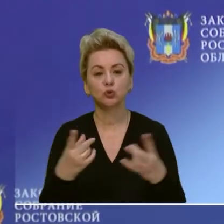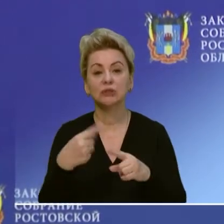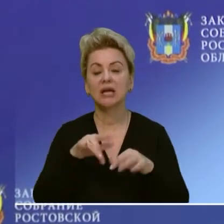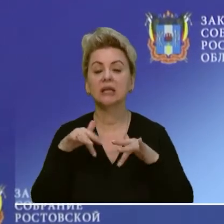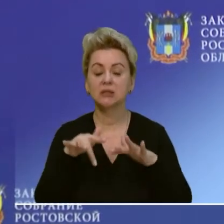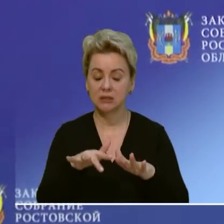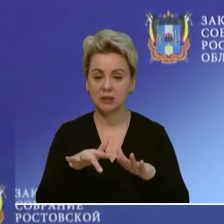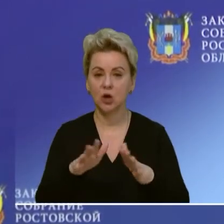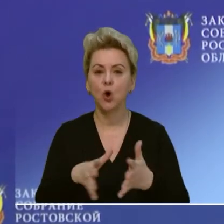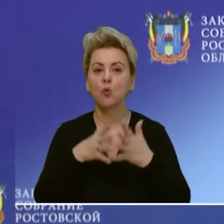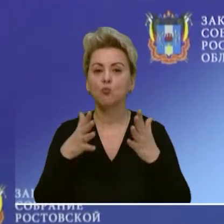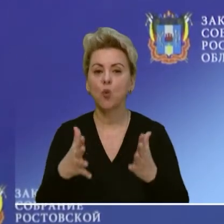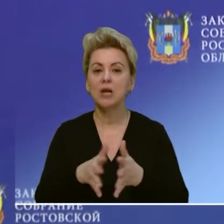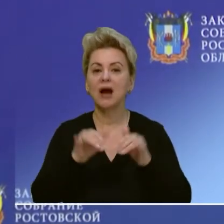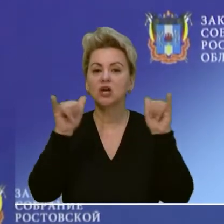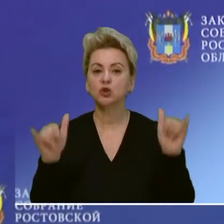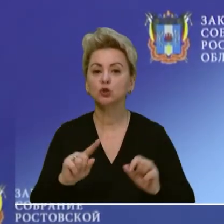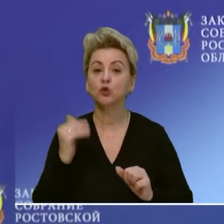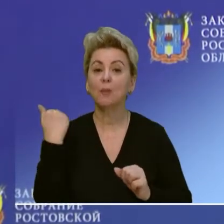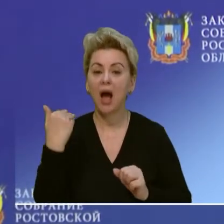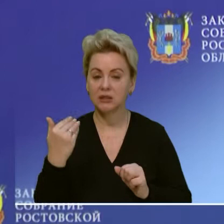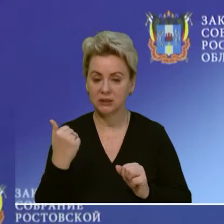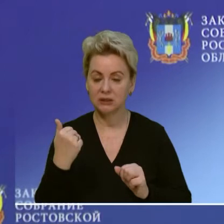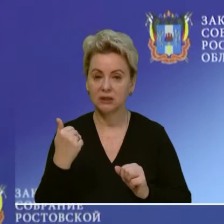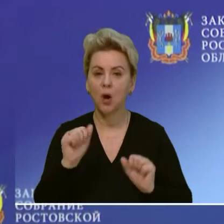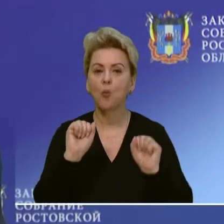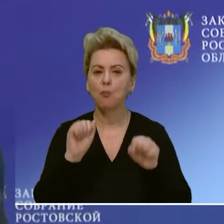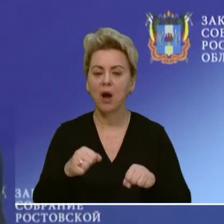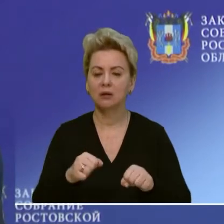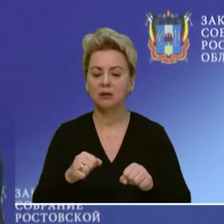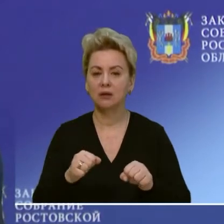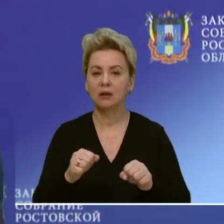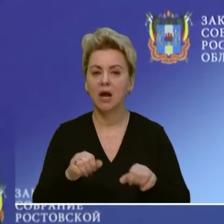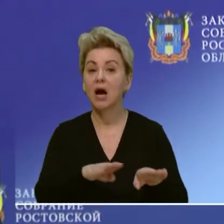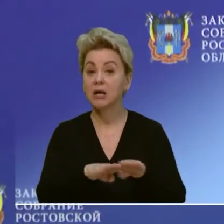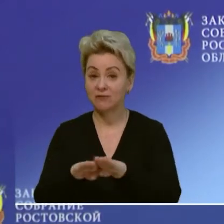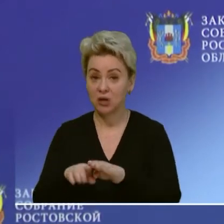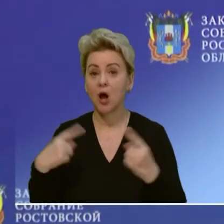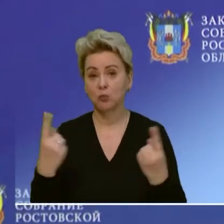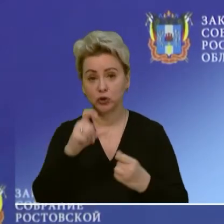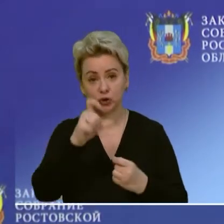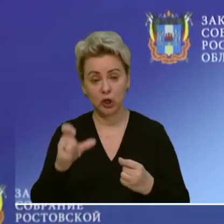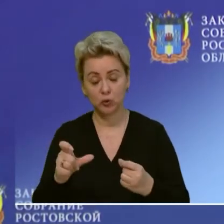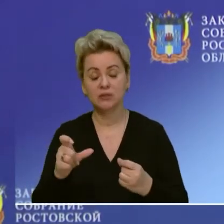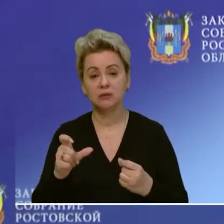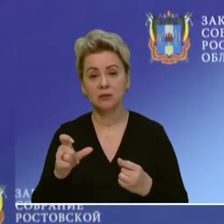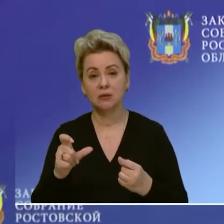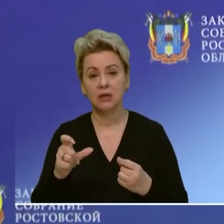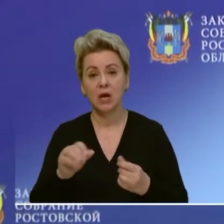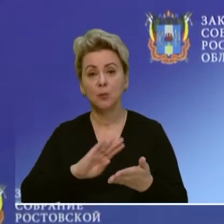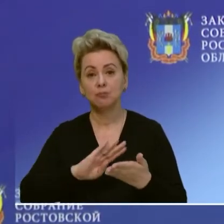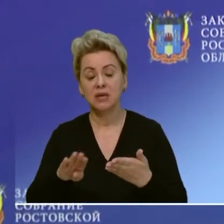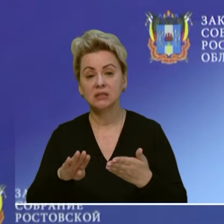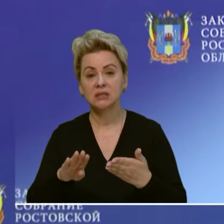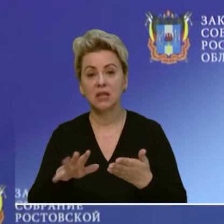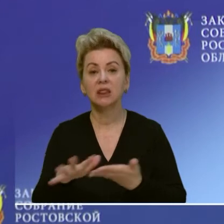дело более расширять, чтобы они могли как равноправный, так сказать, гражданин, без